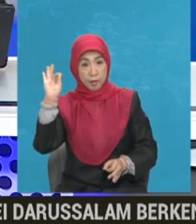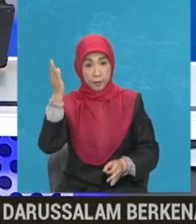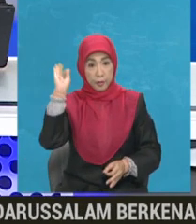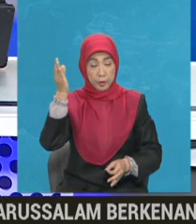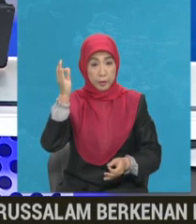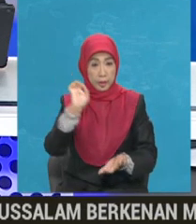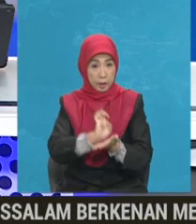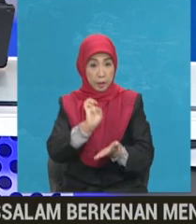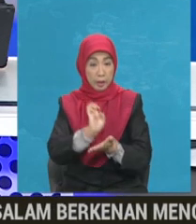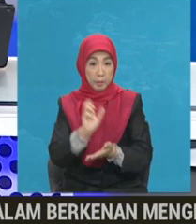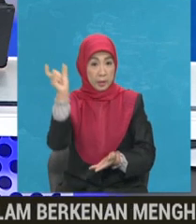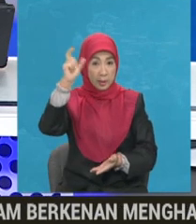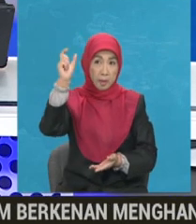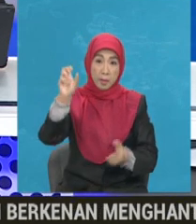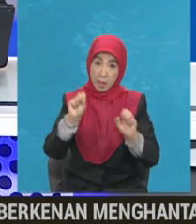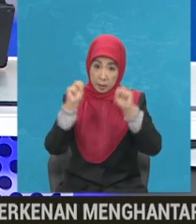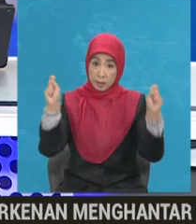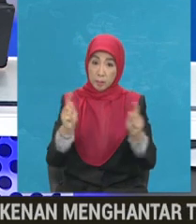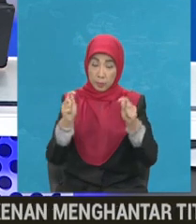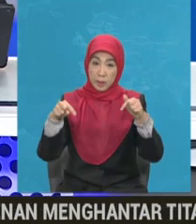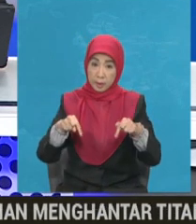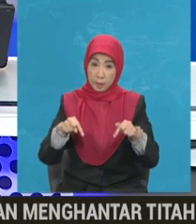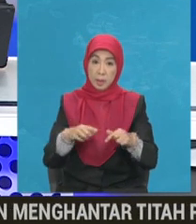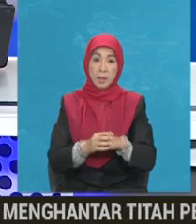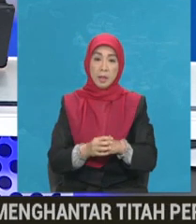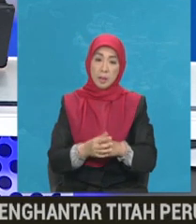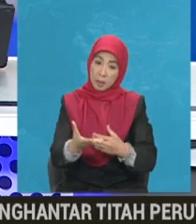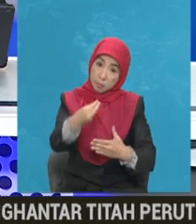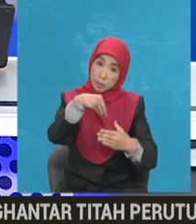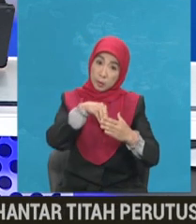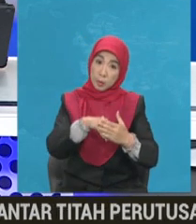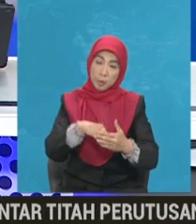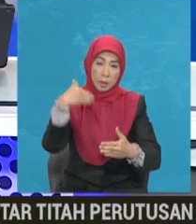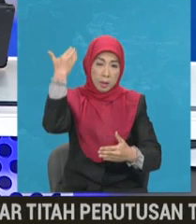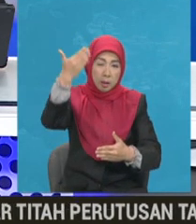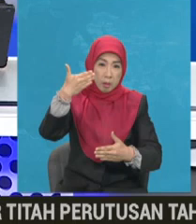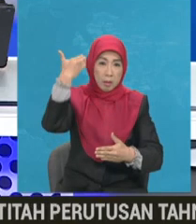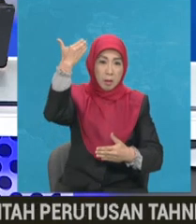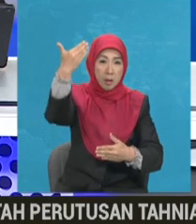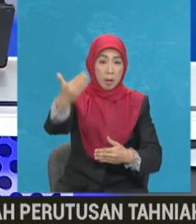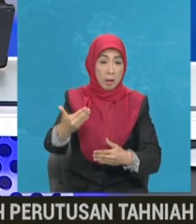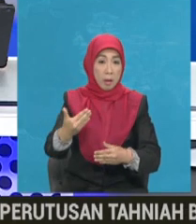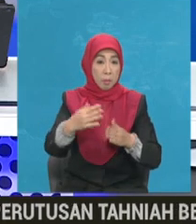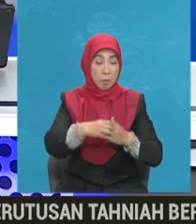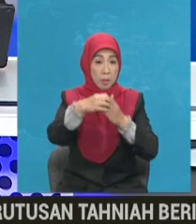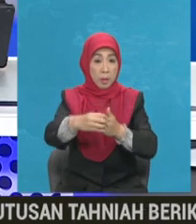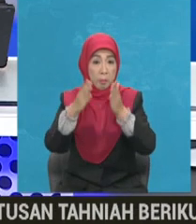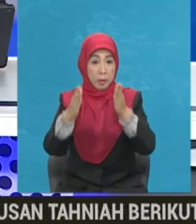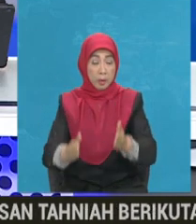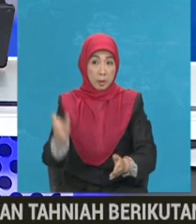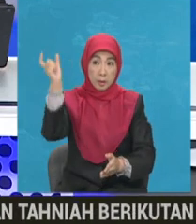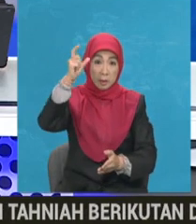ekonomi Islam pada Sabtu ini forum antaranya akan menyoroti semula zaman kegemilangan pemerintahan kerajaan Islam